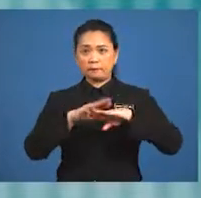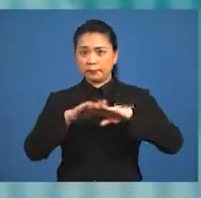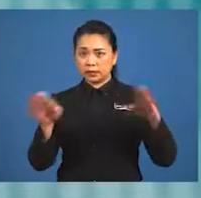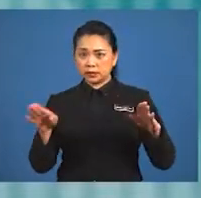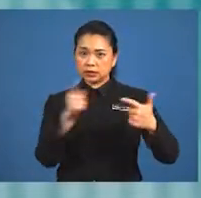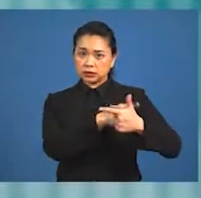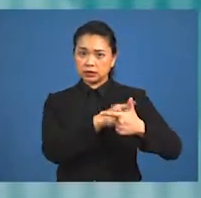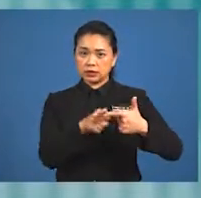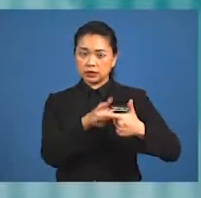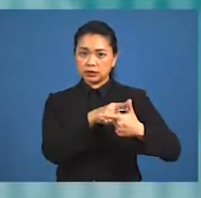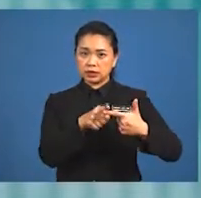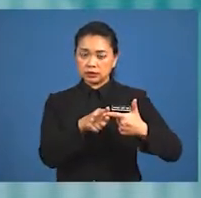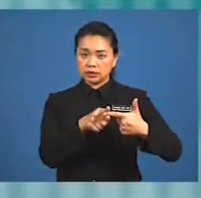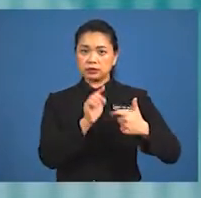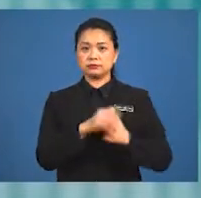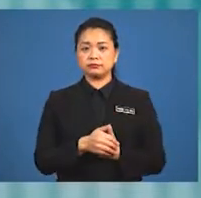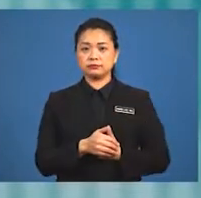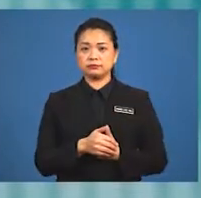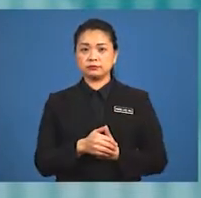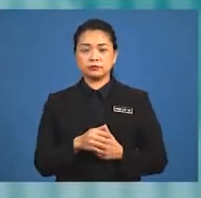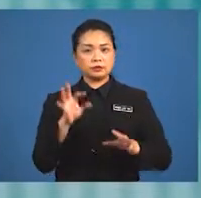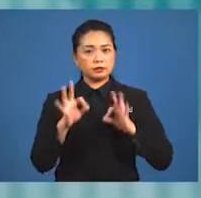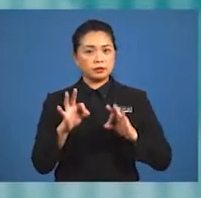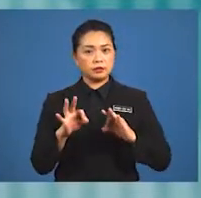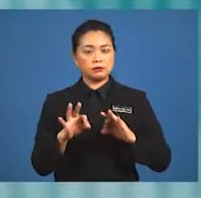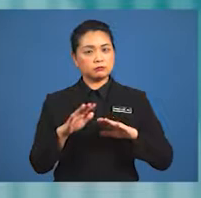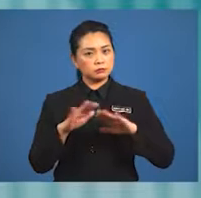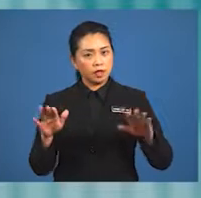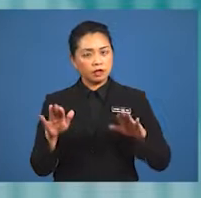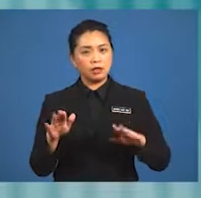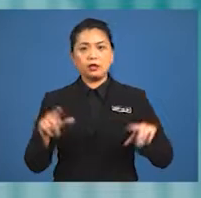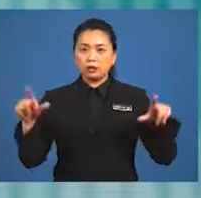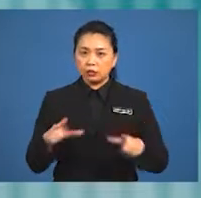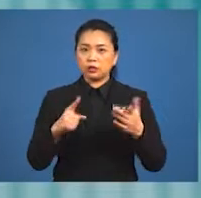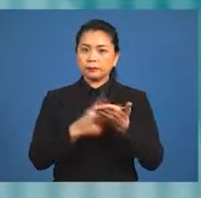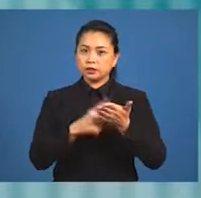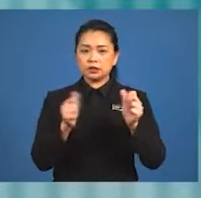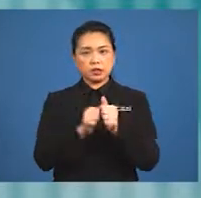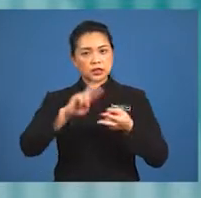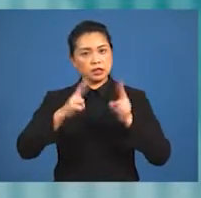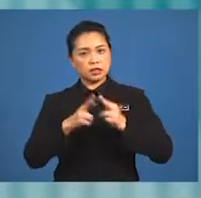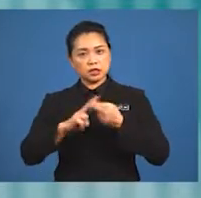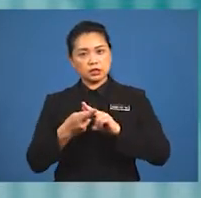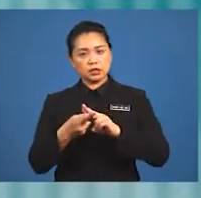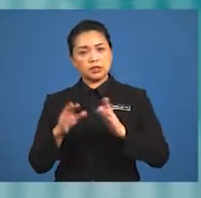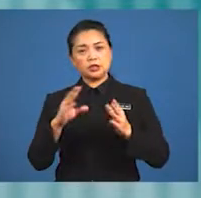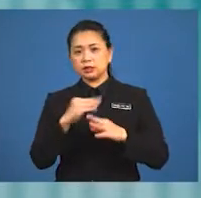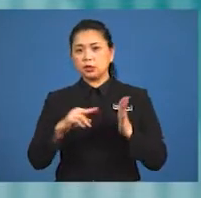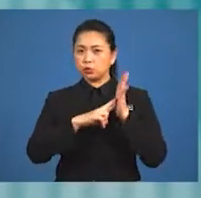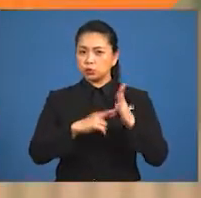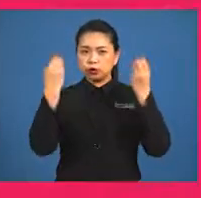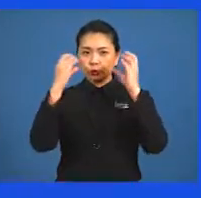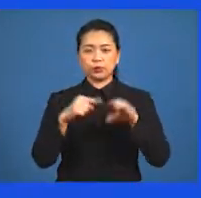berkandung dan kadar rezerv tunai tadi? Jika tidak, lakukanlah perbincangan dengan rakan-rakan dan rujuklah guru-guru kamu di sekolah.